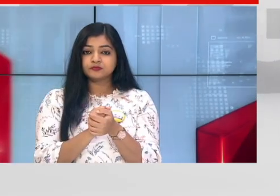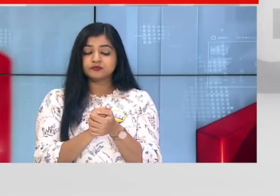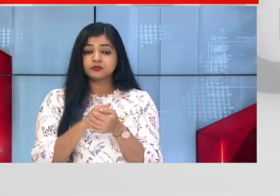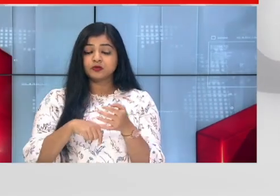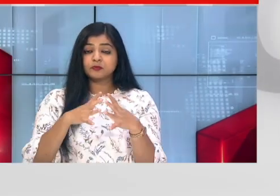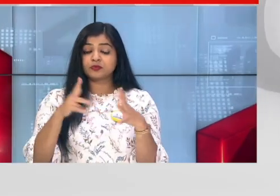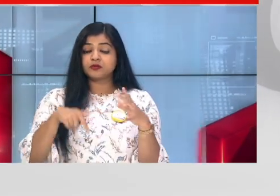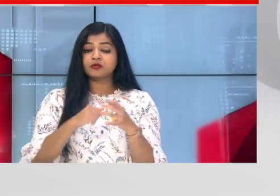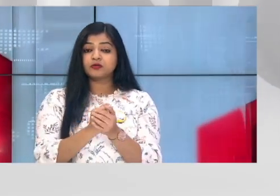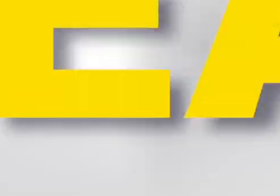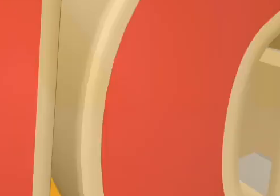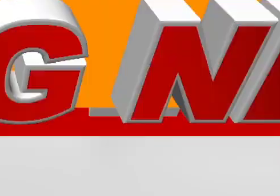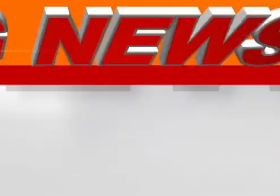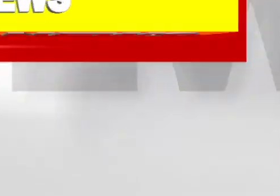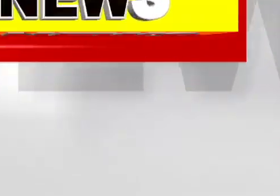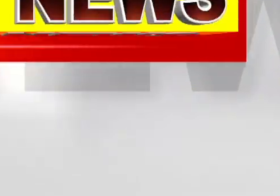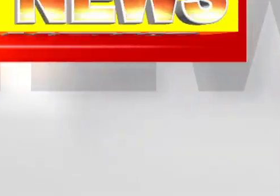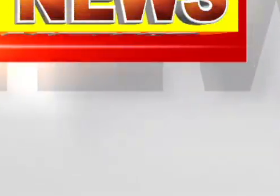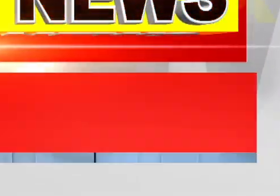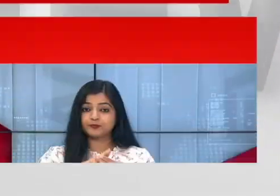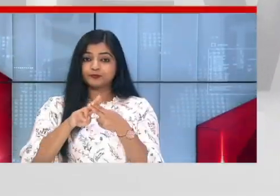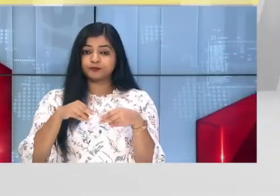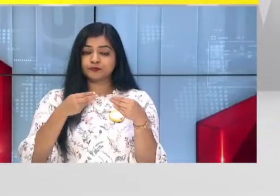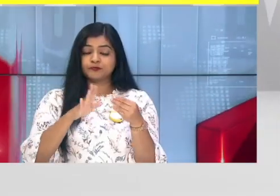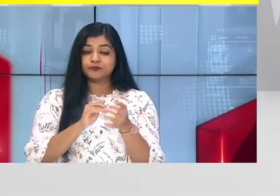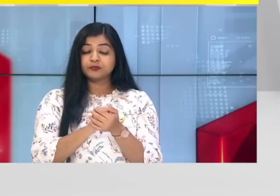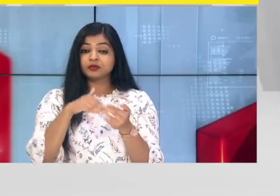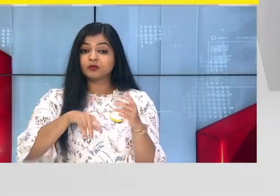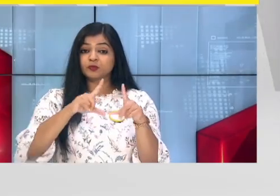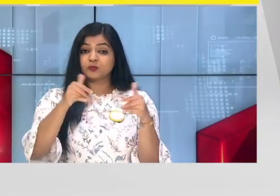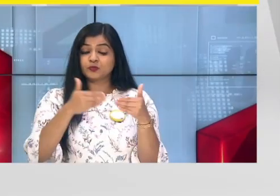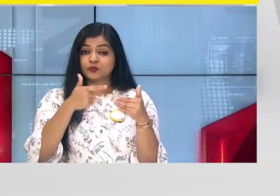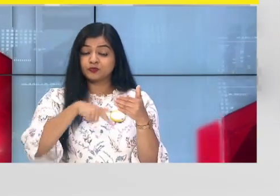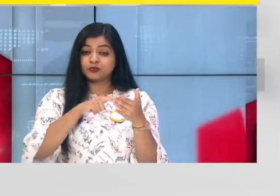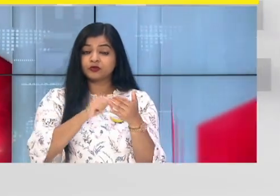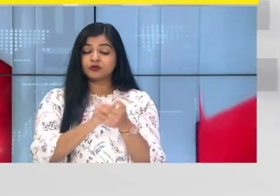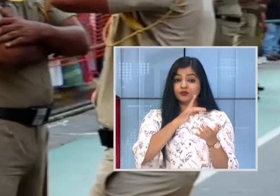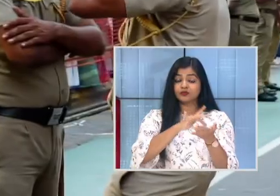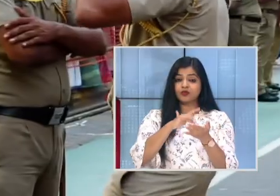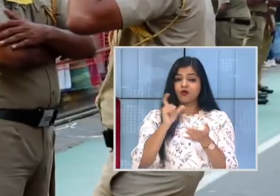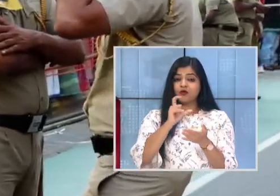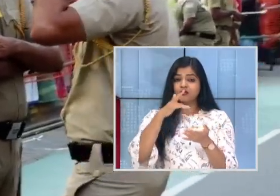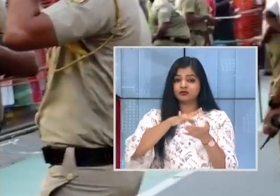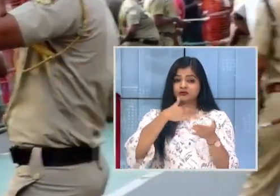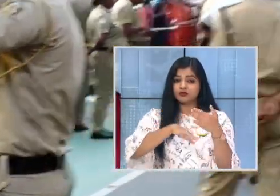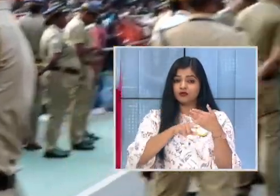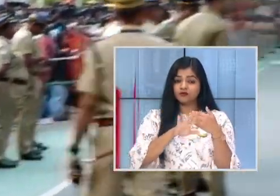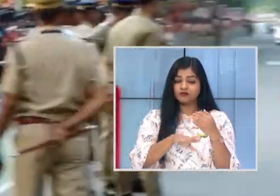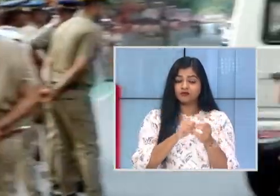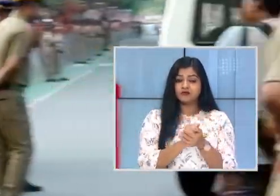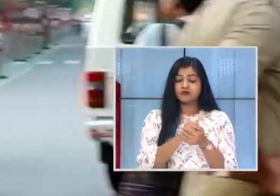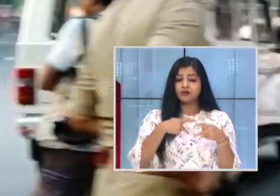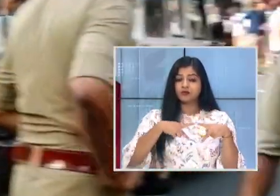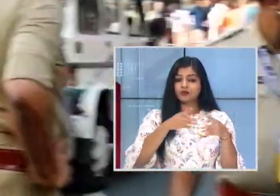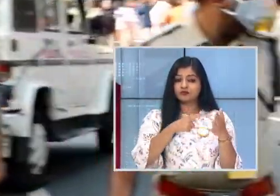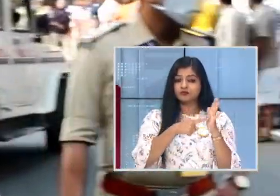സുരക്ഷാ കവചം ഒരുക്കിയിട്ടുണ്ട് ഇവിടെ. കാരണം ഈ പരിപാടിയിൽ നടക്കുന്ന പ്രദേശം 2 കലാലയങ്ങളുടെയൊക്കെ ഭാഗത്തുകൂടിയാണ് ഈ റോഡ് ഷോ